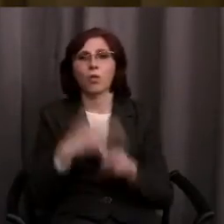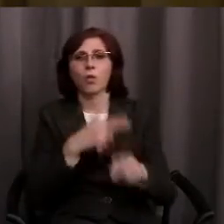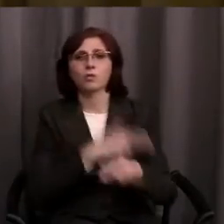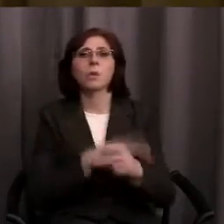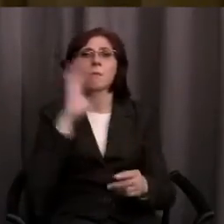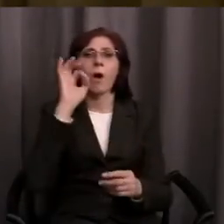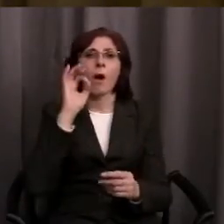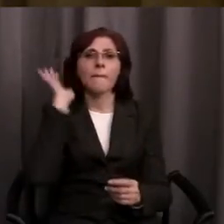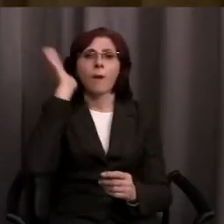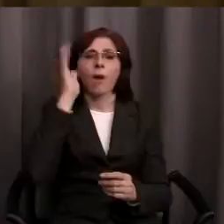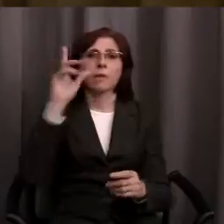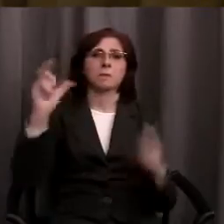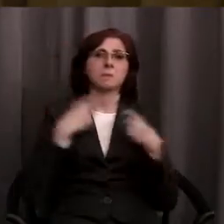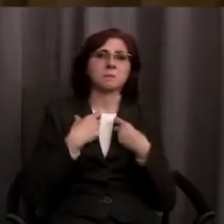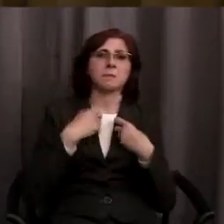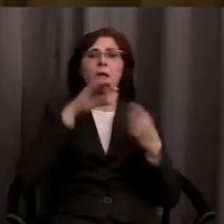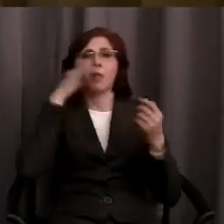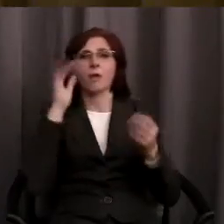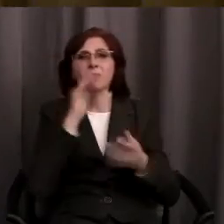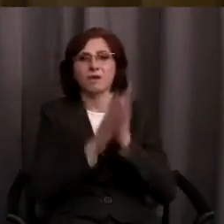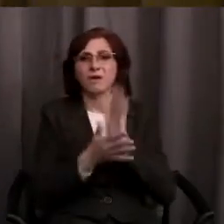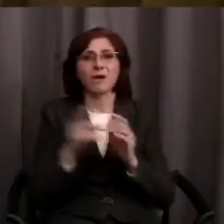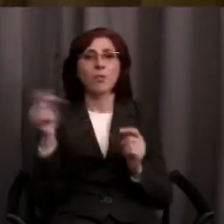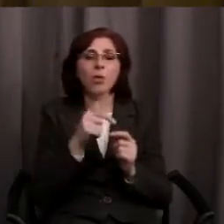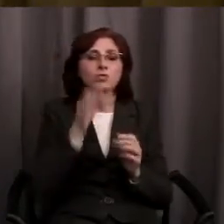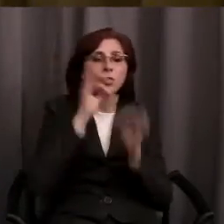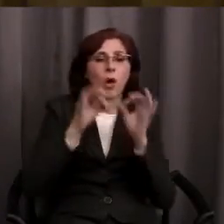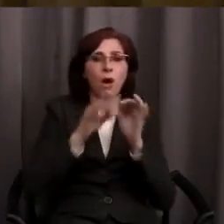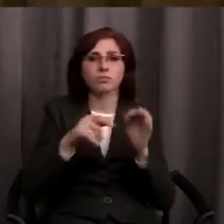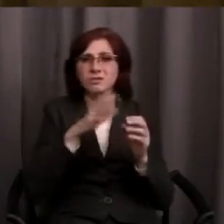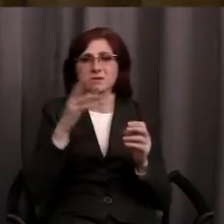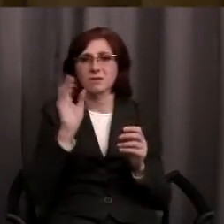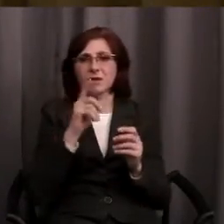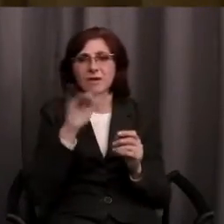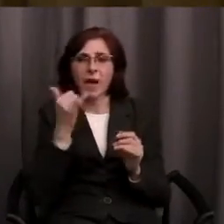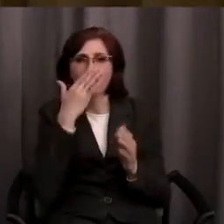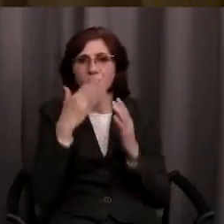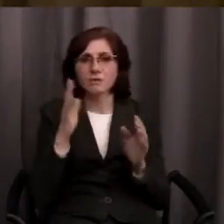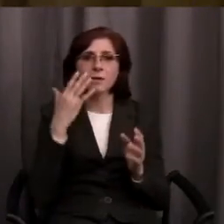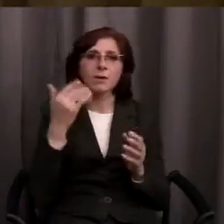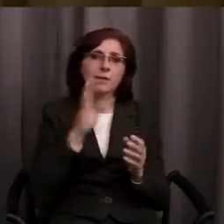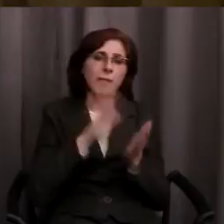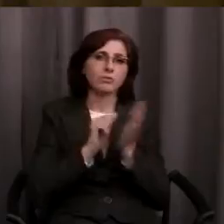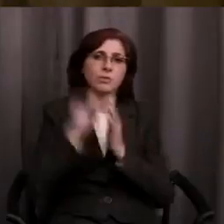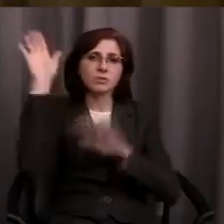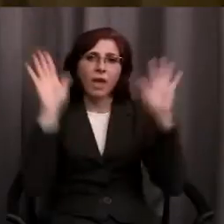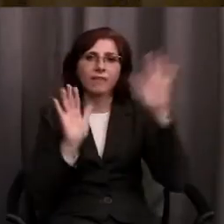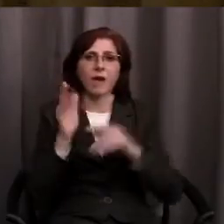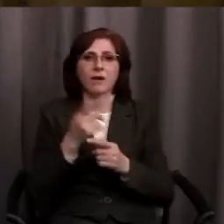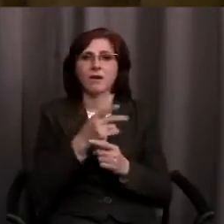musi się potem rozliczyć z tym, że to musi przebiegać w formie takiego, a czy nie innego przetargu, tylko